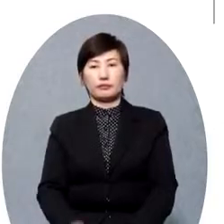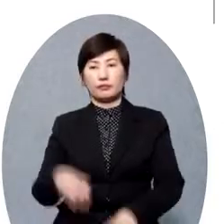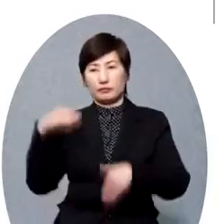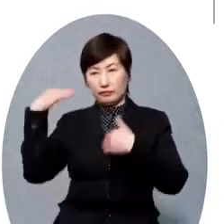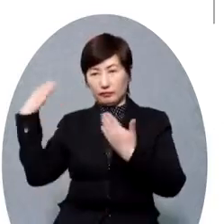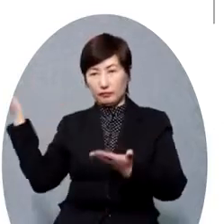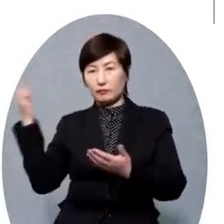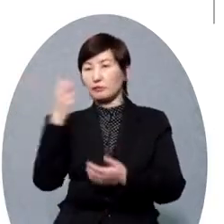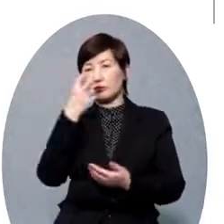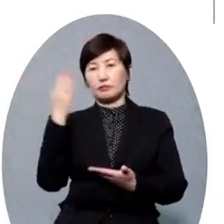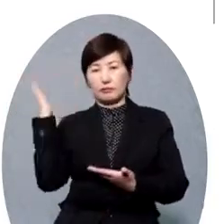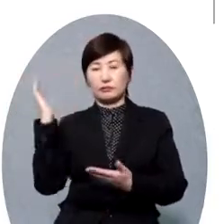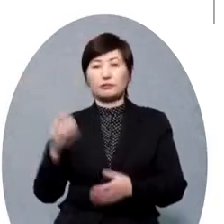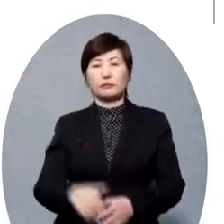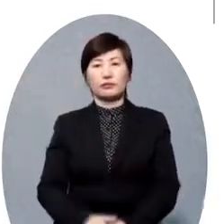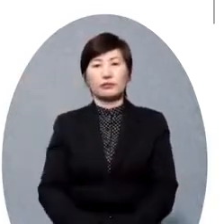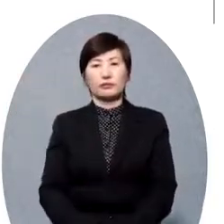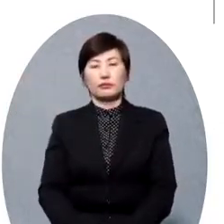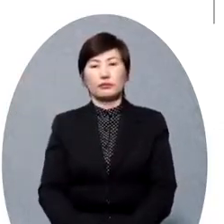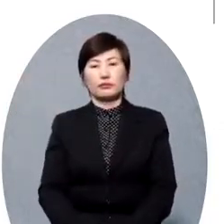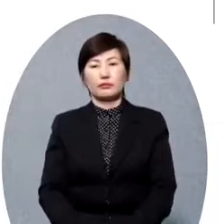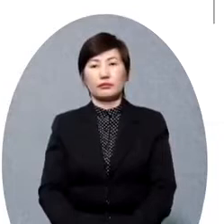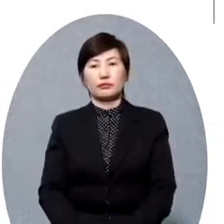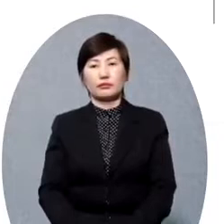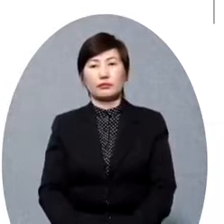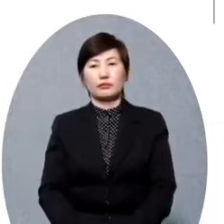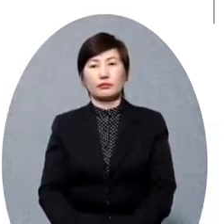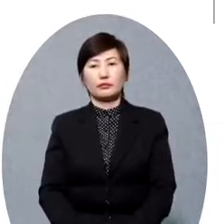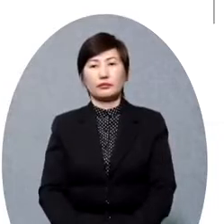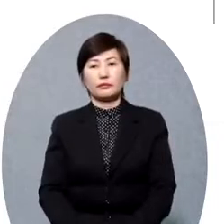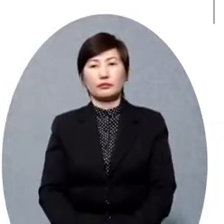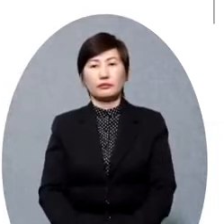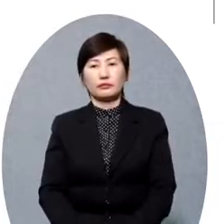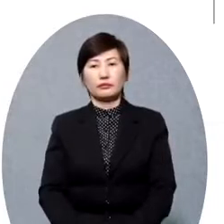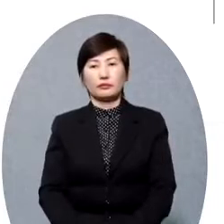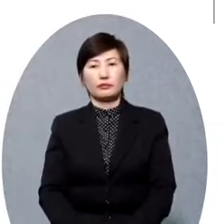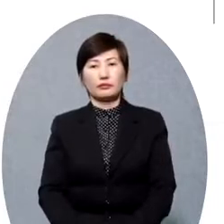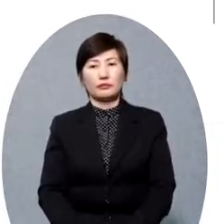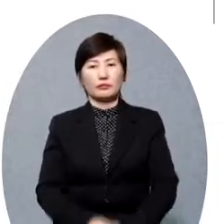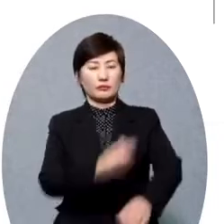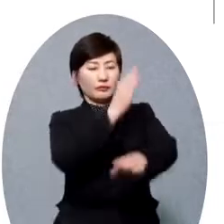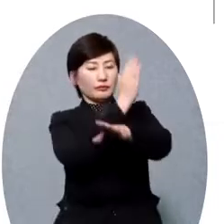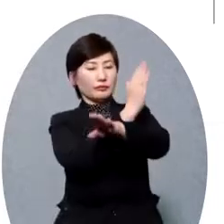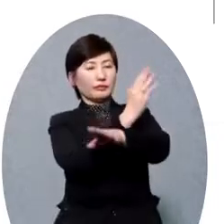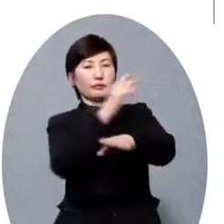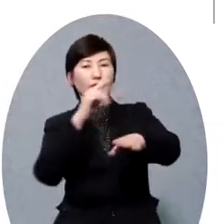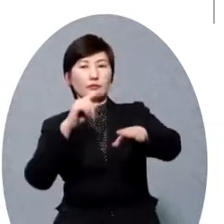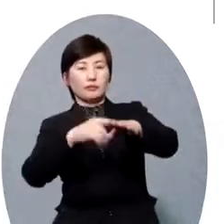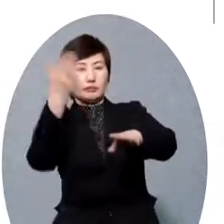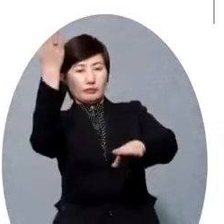OX тэнхлэгийг 4 0 OY тэнхлэгийг 0 хас 2 цэгээр